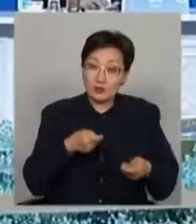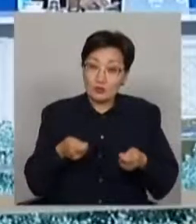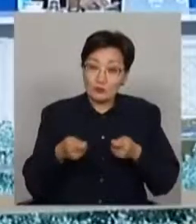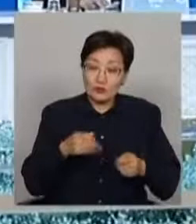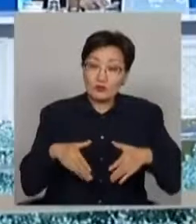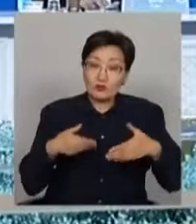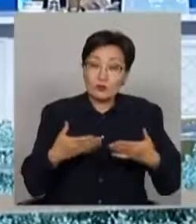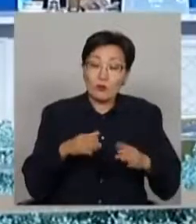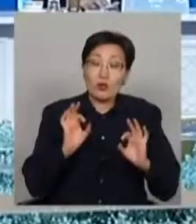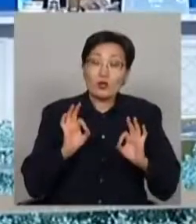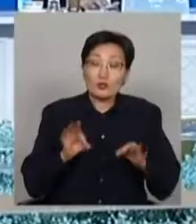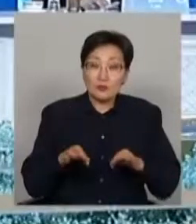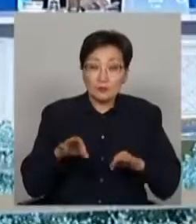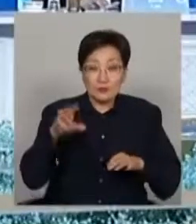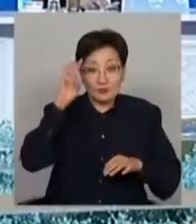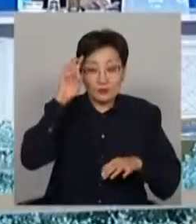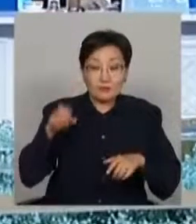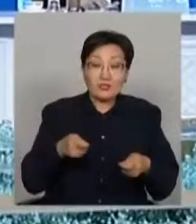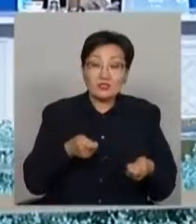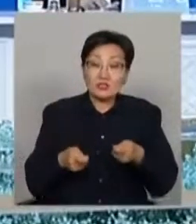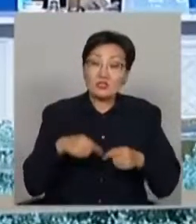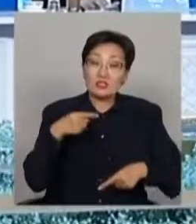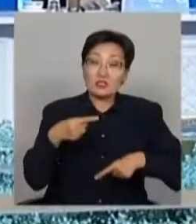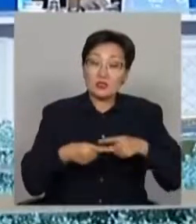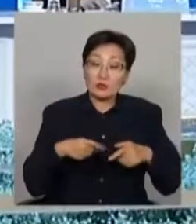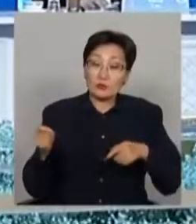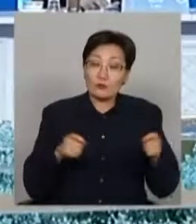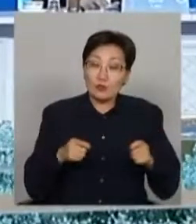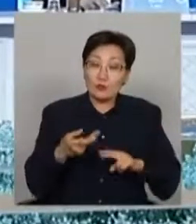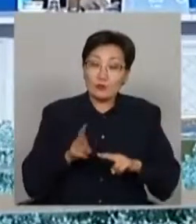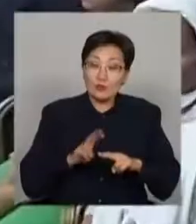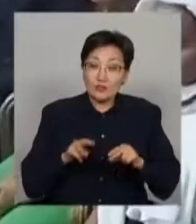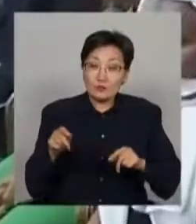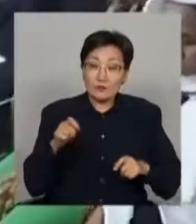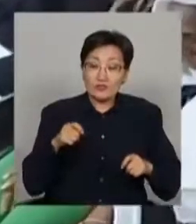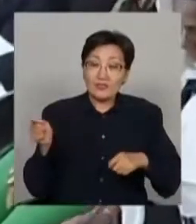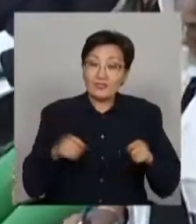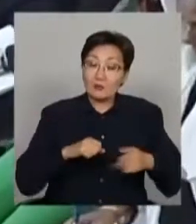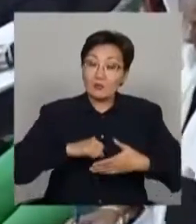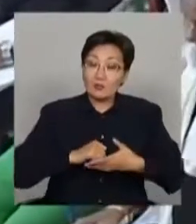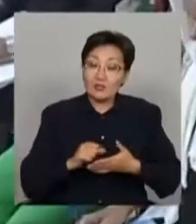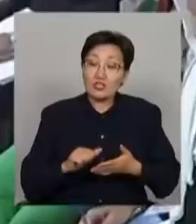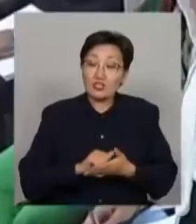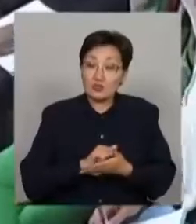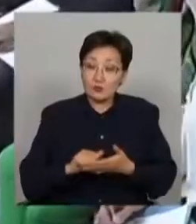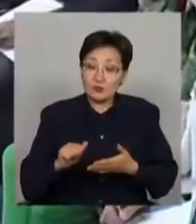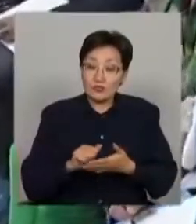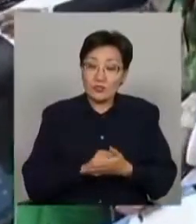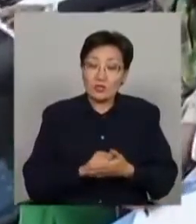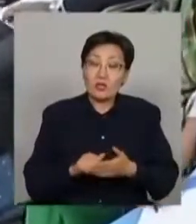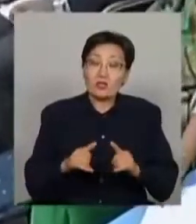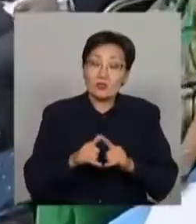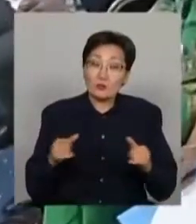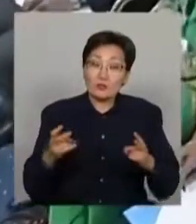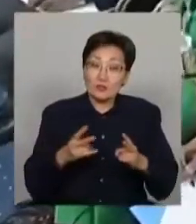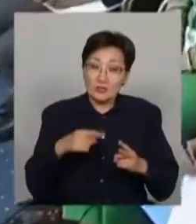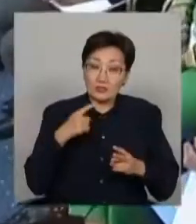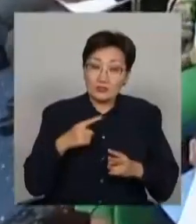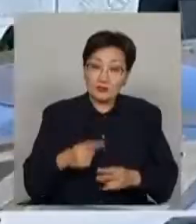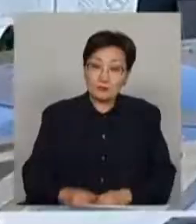ұсыныстары орынды деген мемлекет басшысы келесі съезде осы жиында қабылданған құжаттарды жетілдіру керек деді.